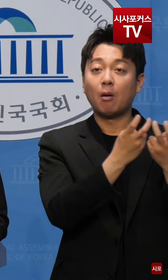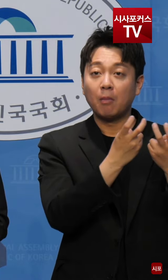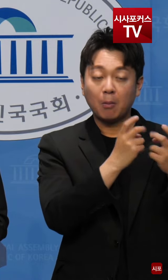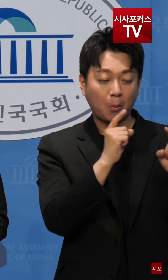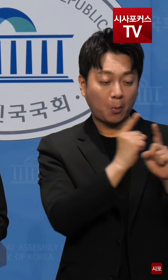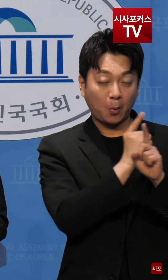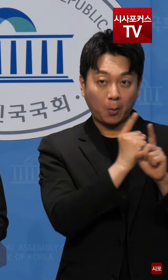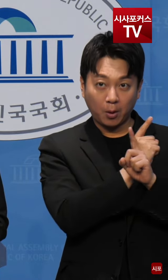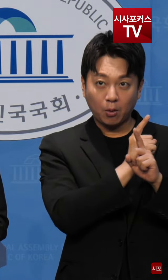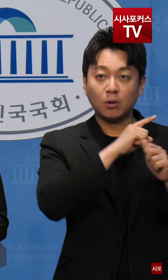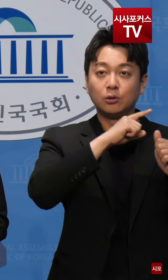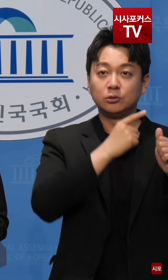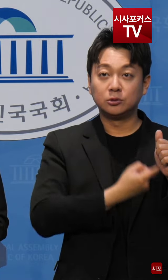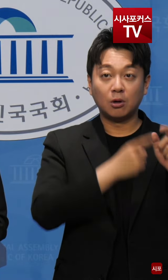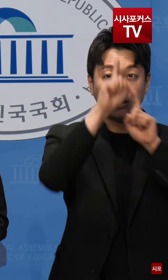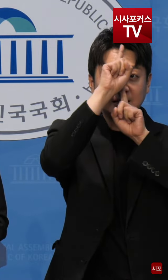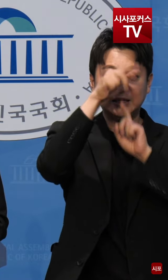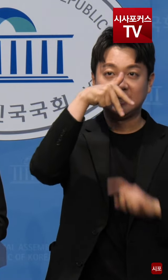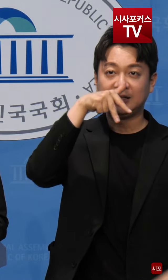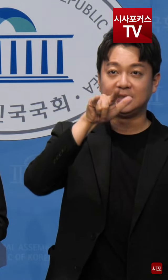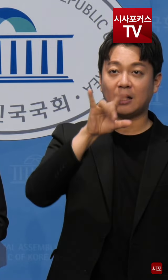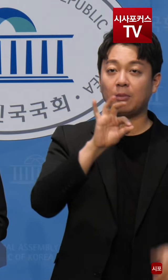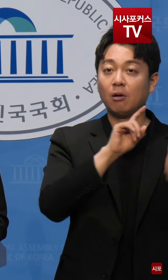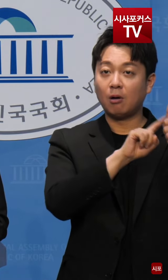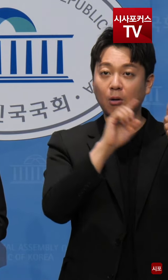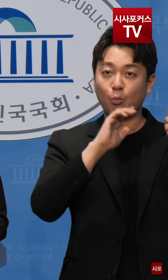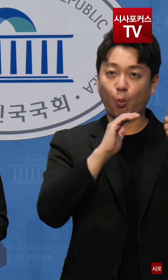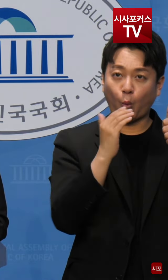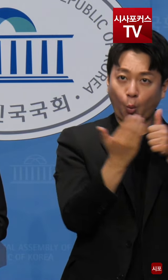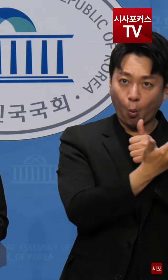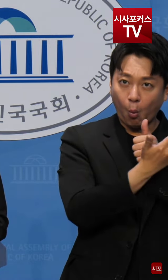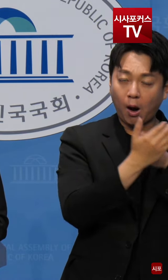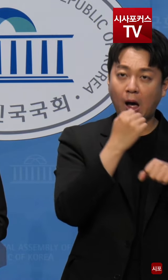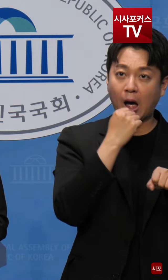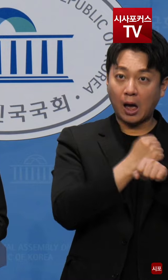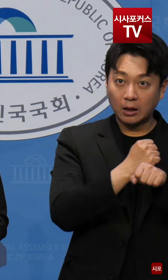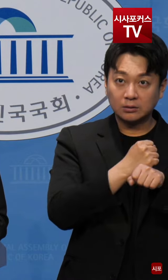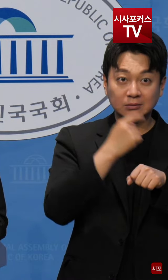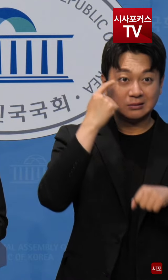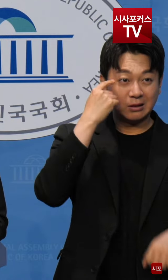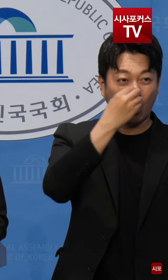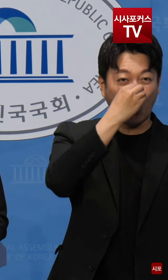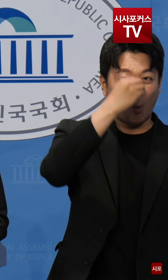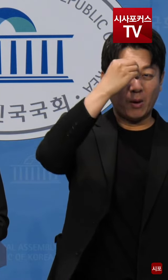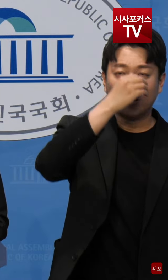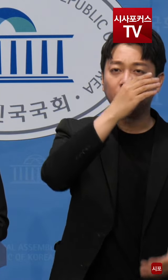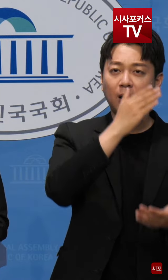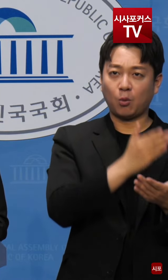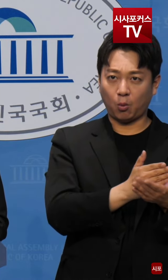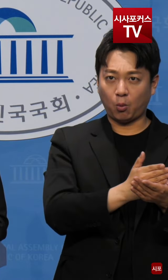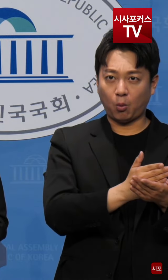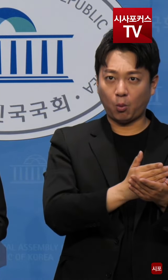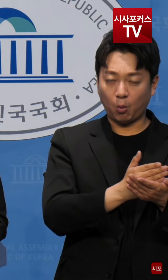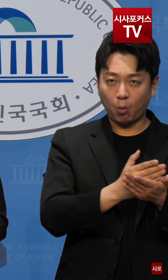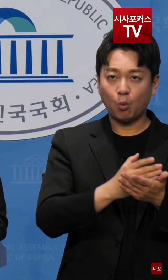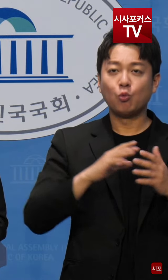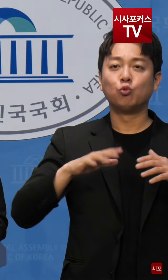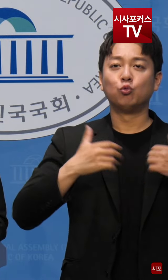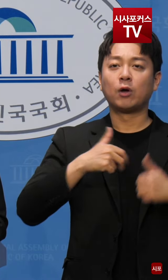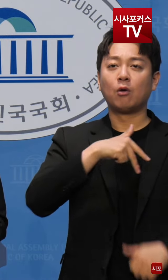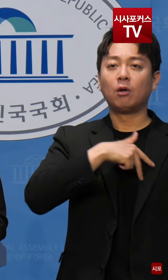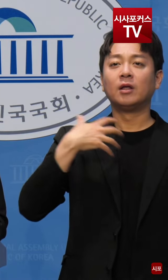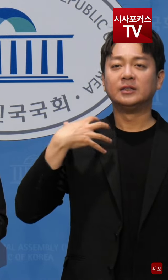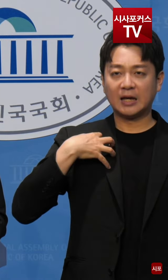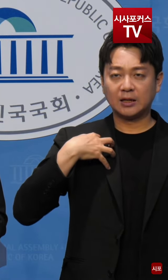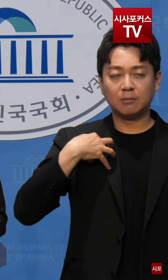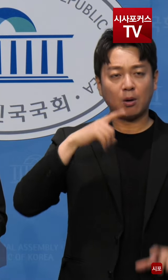위해 수사와 판결을 흔들겠다는 오만함을 거두고 책임 있는 공당의 모습을 보이십시오.